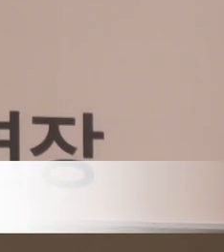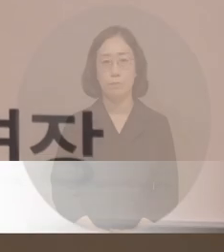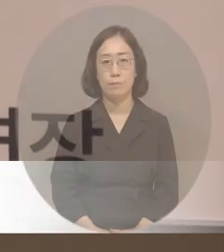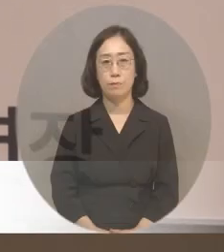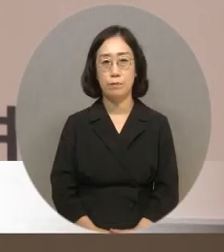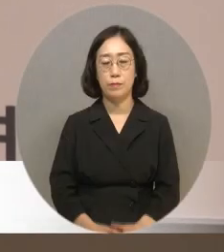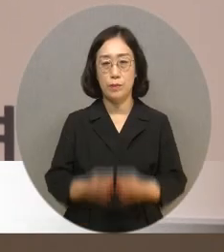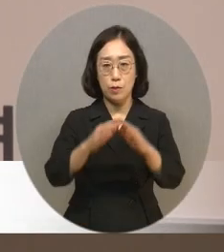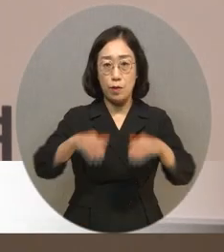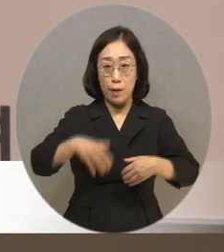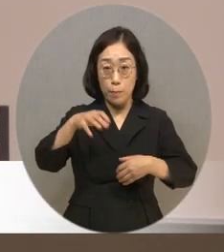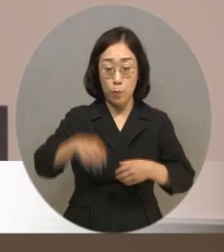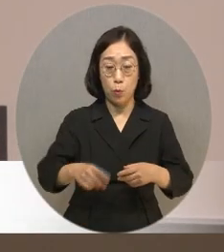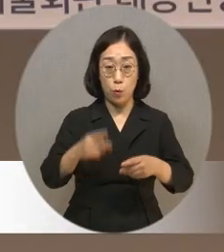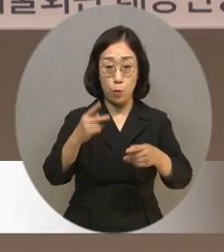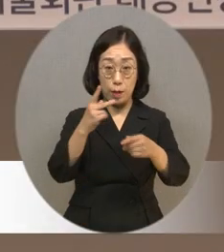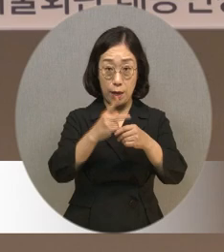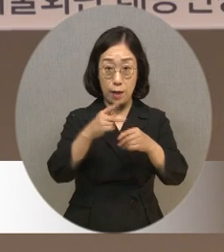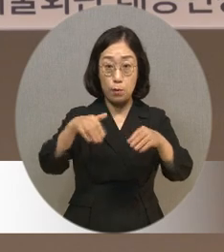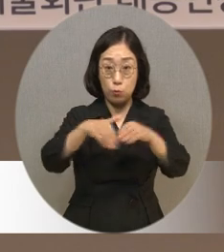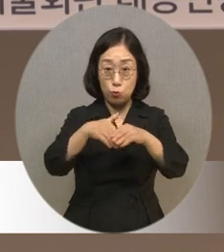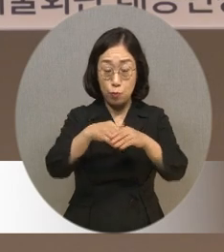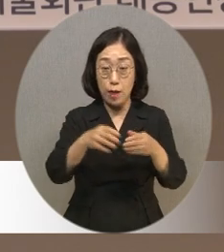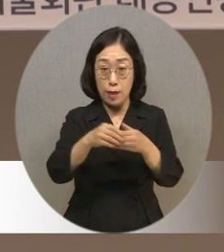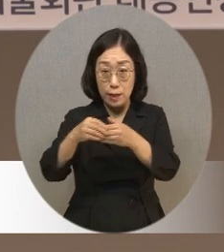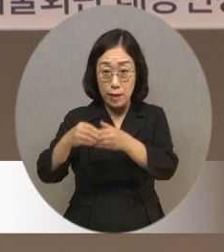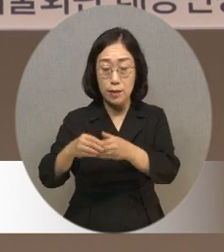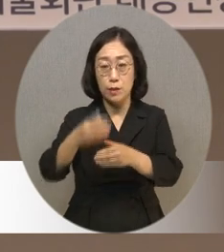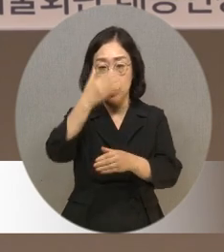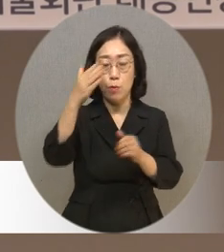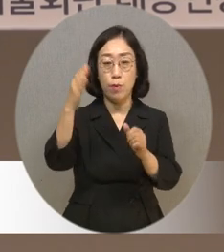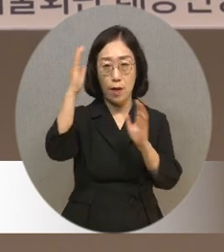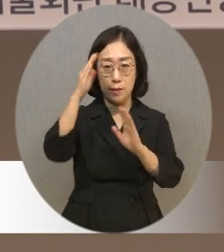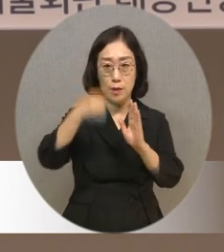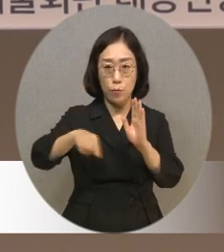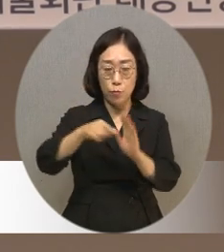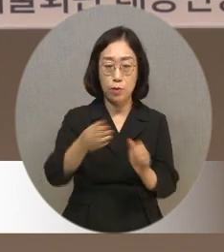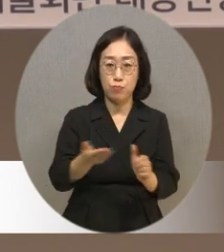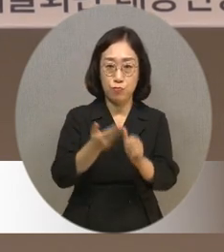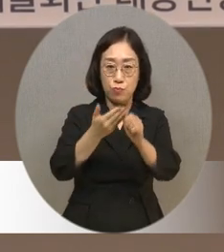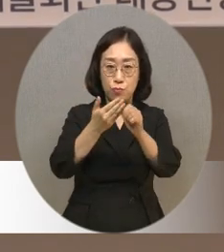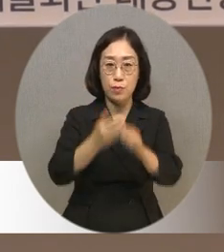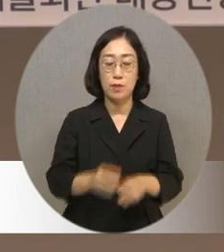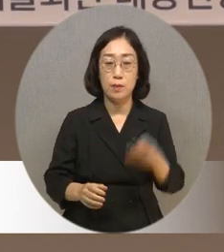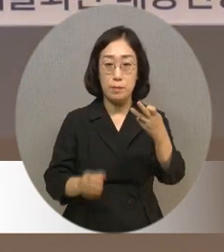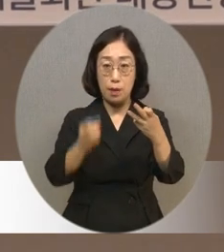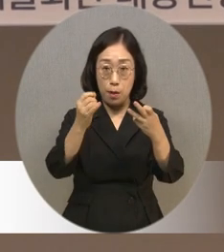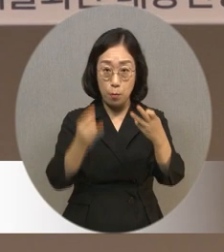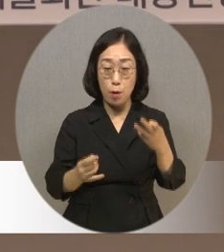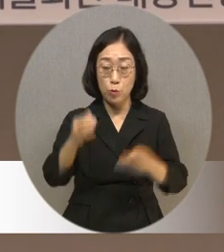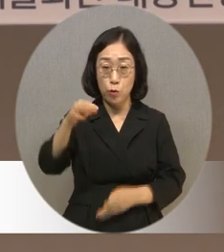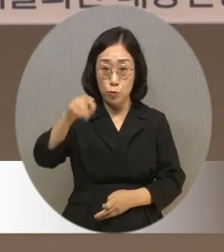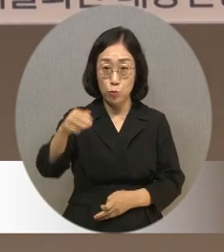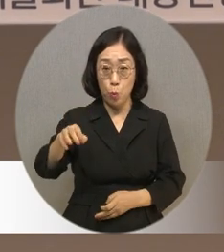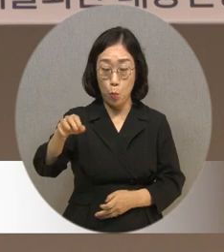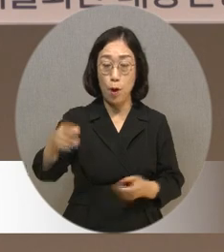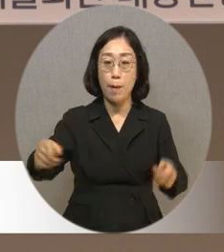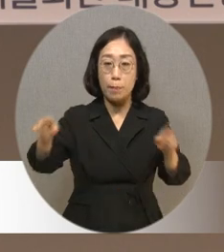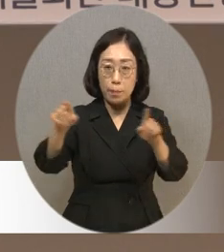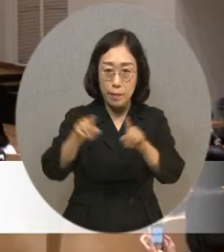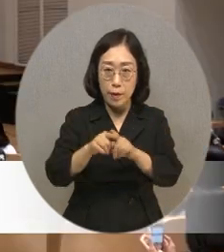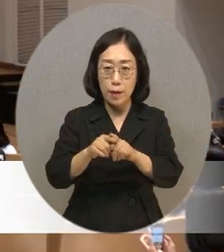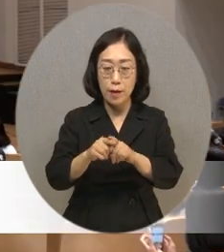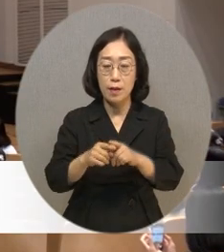전라남도가 케 컨텐츠를 이끌 청소년 육성을 위해 추진하는 제 13회 최수종과 함께하는 전남 연기